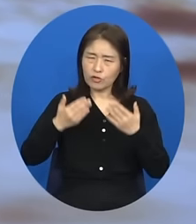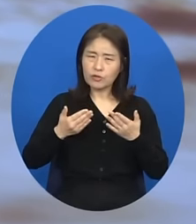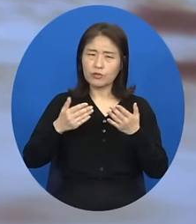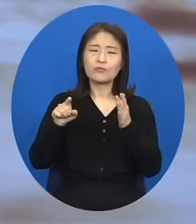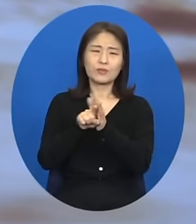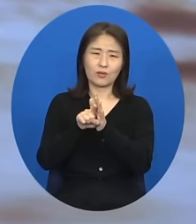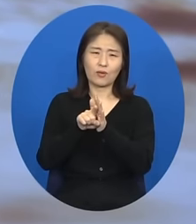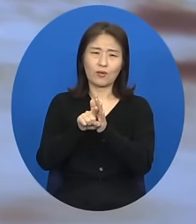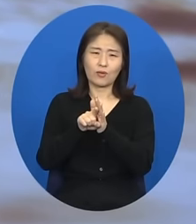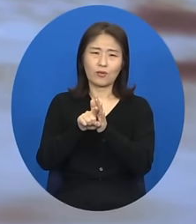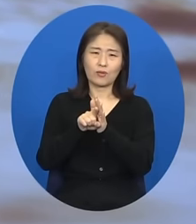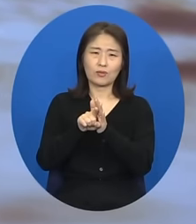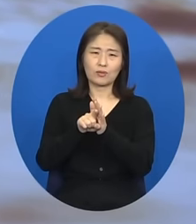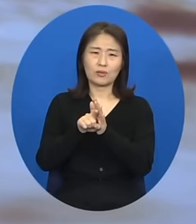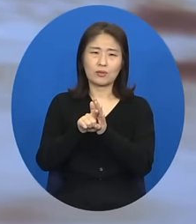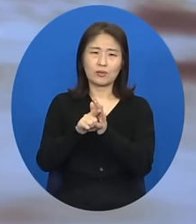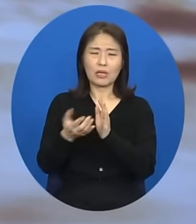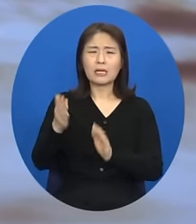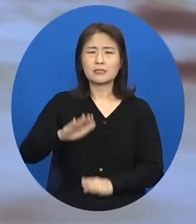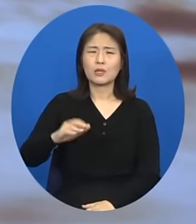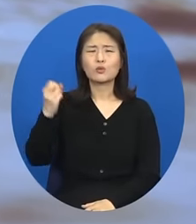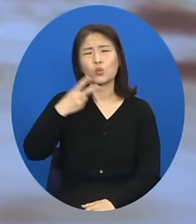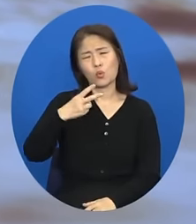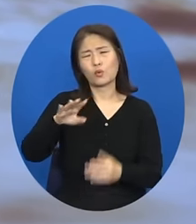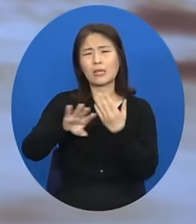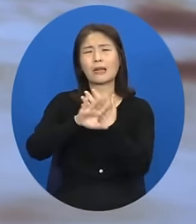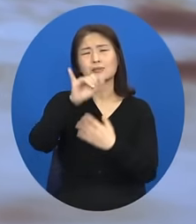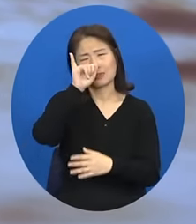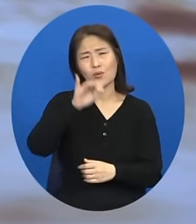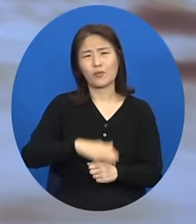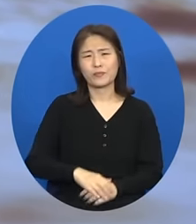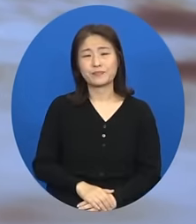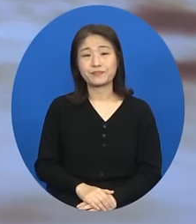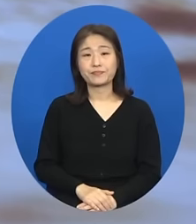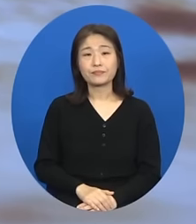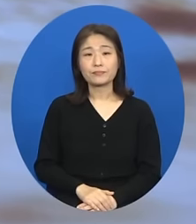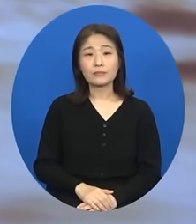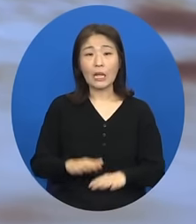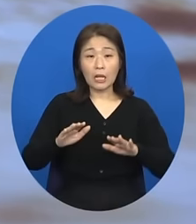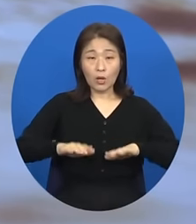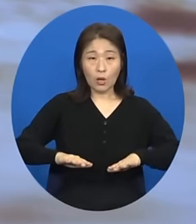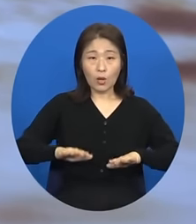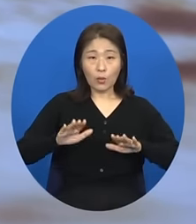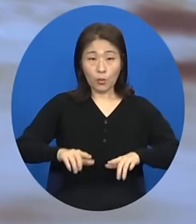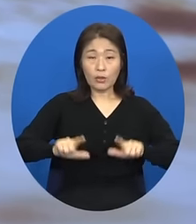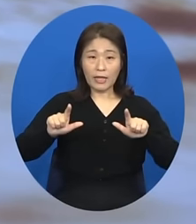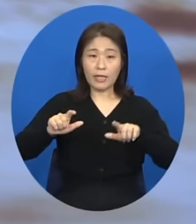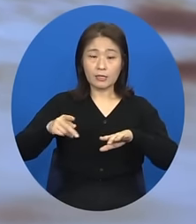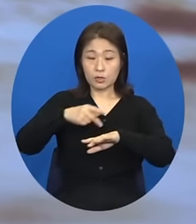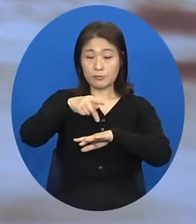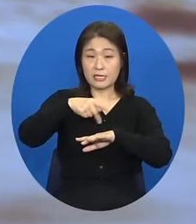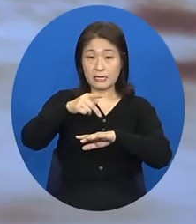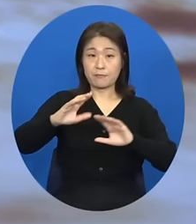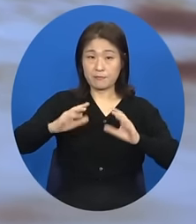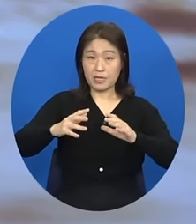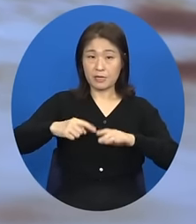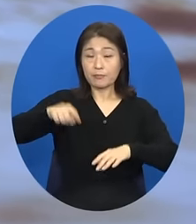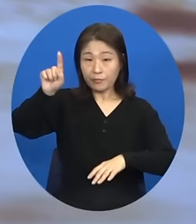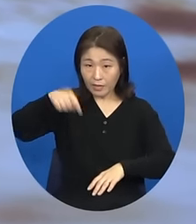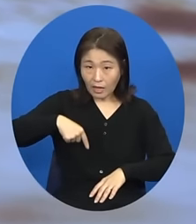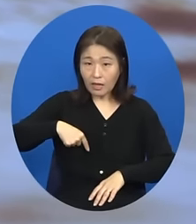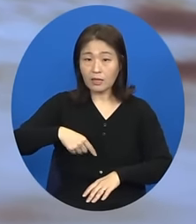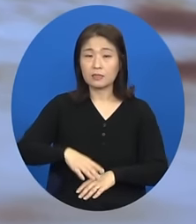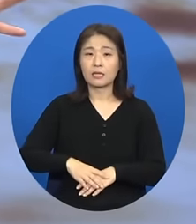제가 올해 초에 필리핀 선교를 다녀온 적이 있습니다. 바가스 마을 전도를 했는데요. 약 3시간 동안